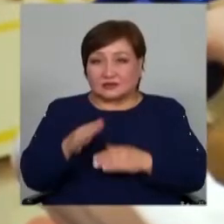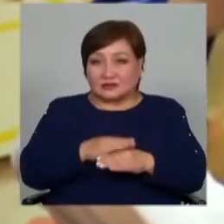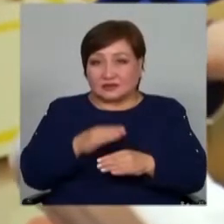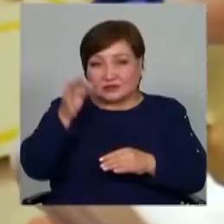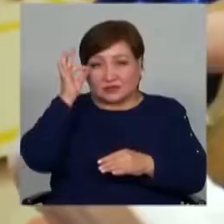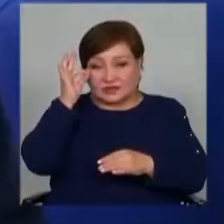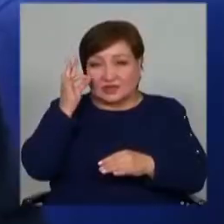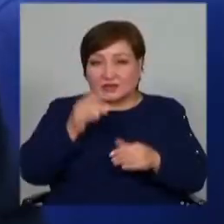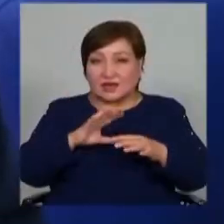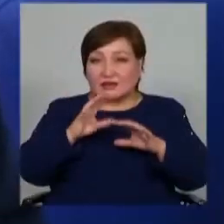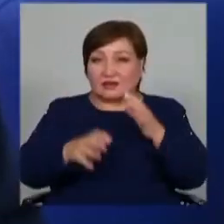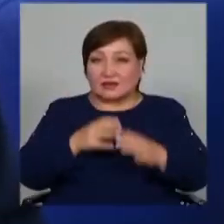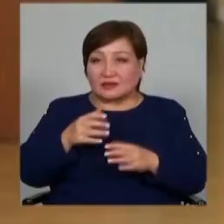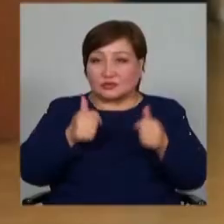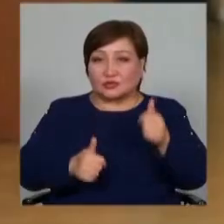өткізуді жоспарлап отыр.